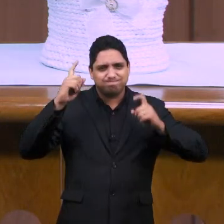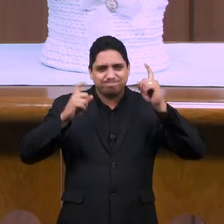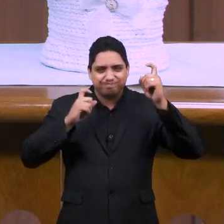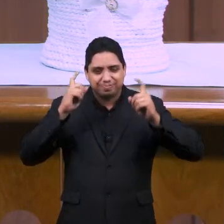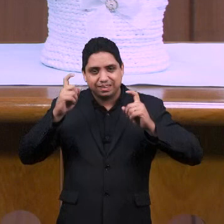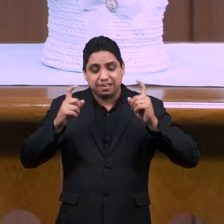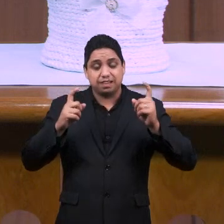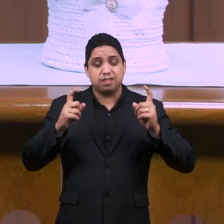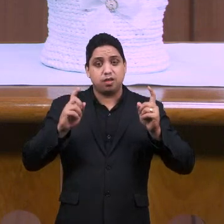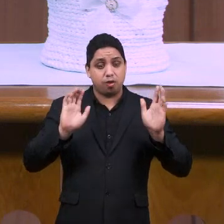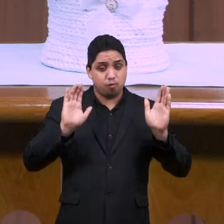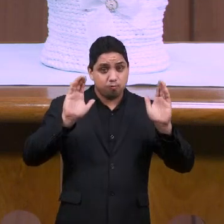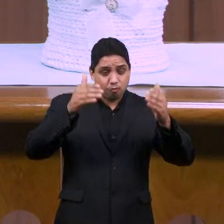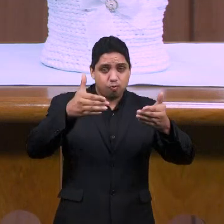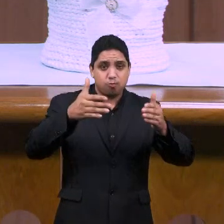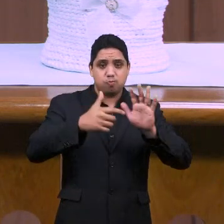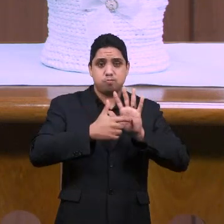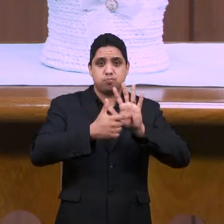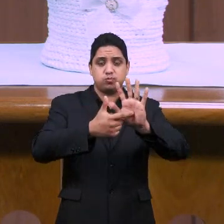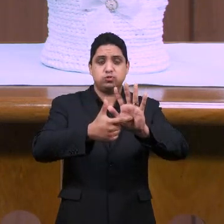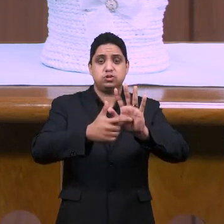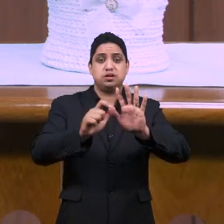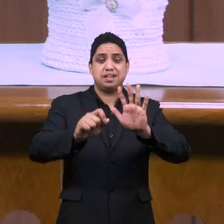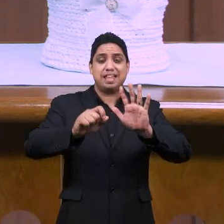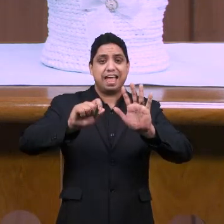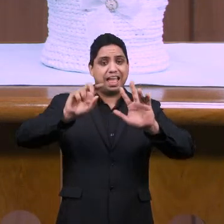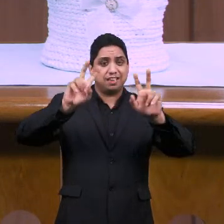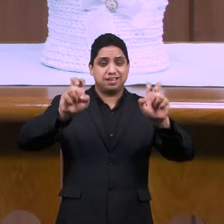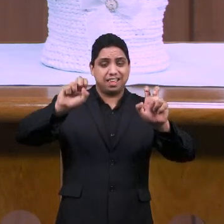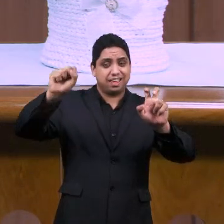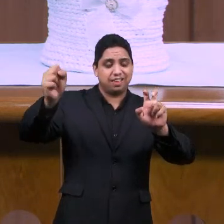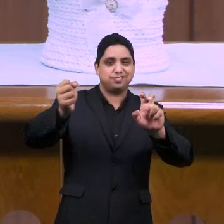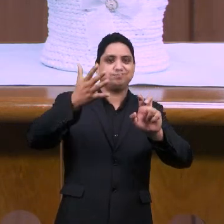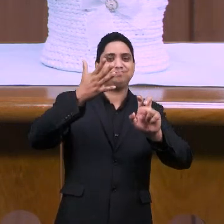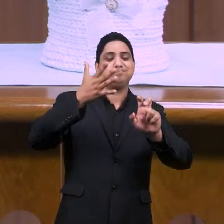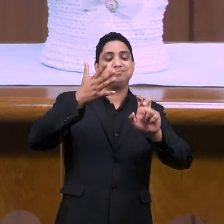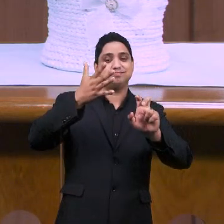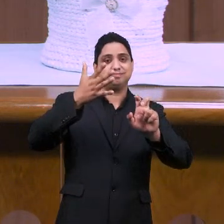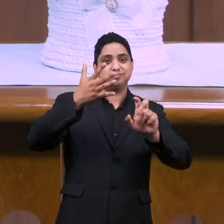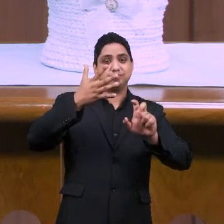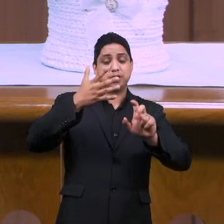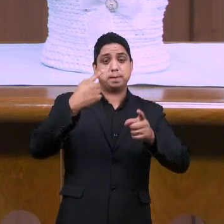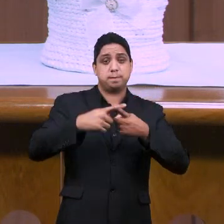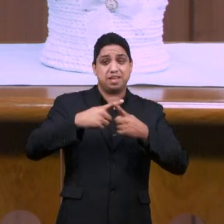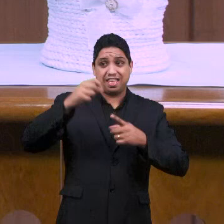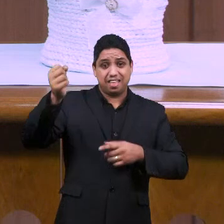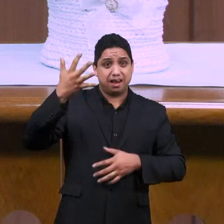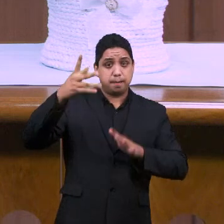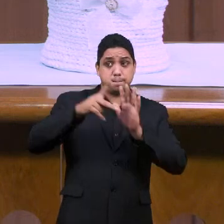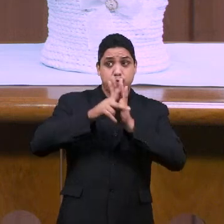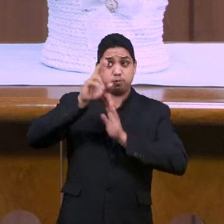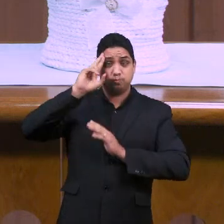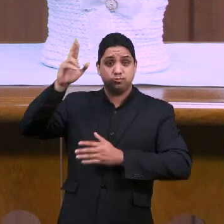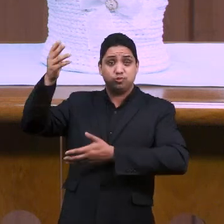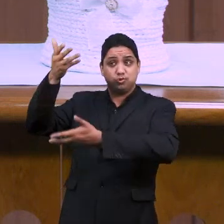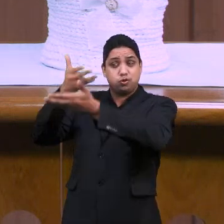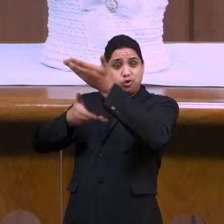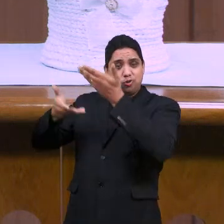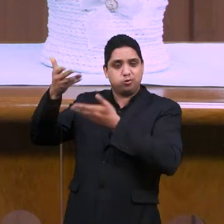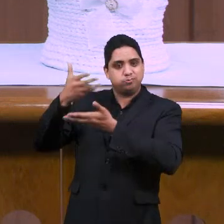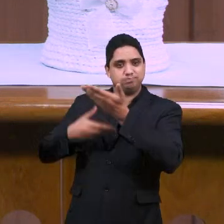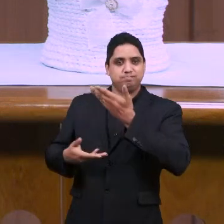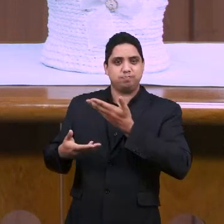que nous préoccupons à mettre en évidence la révélation, parce que la révélation, elle vient du